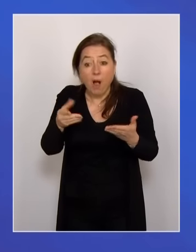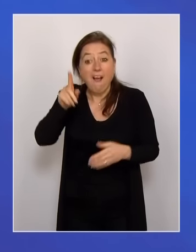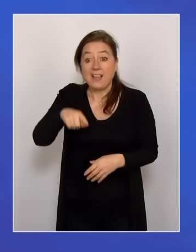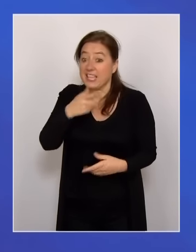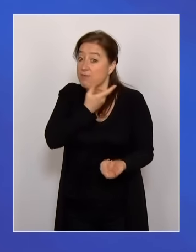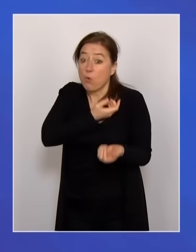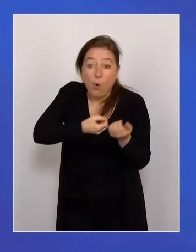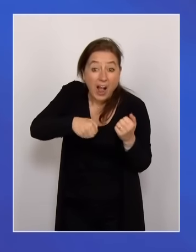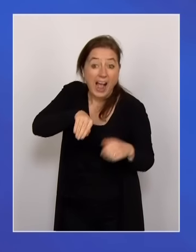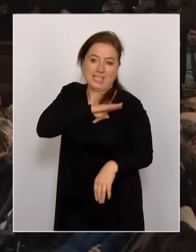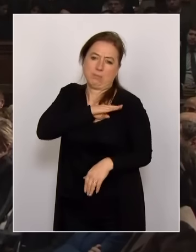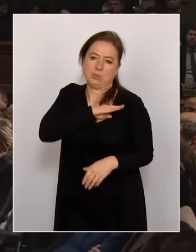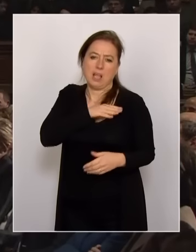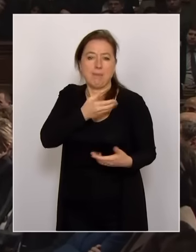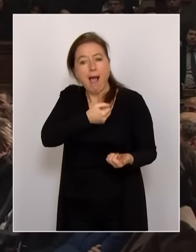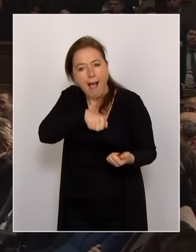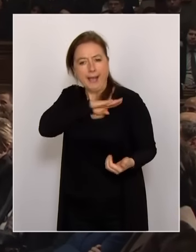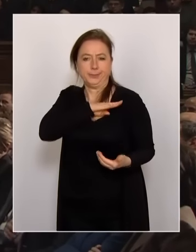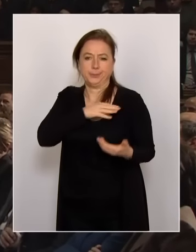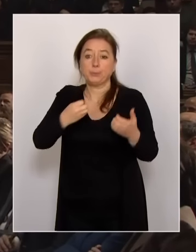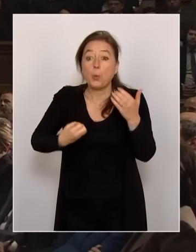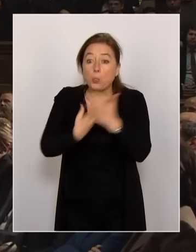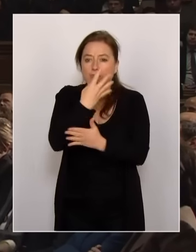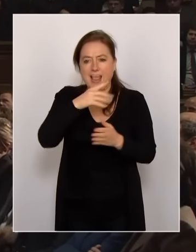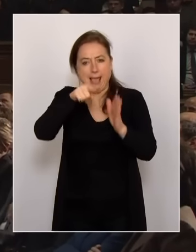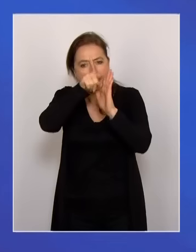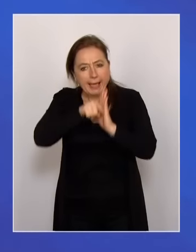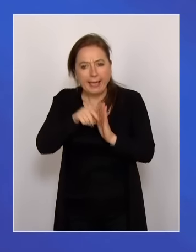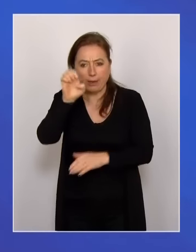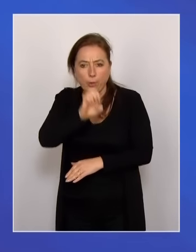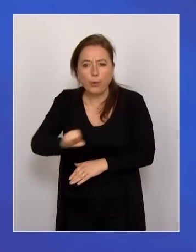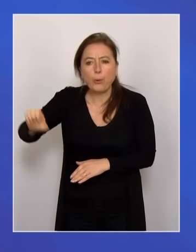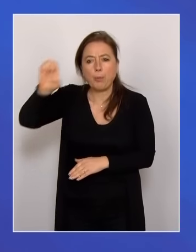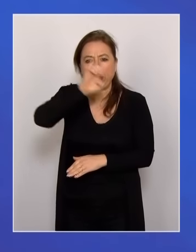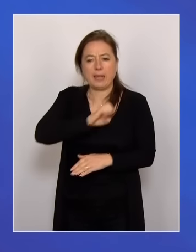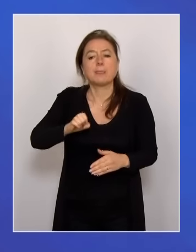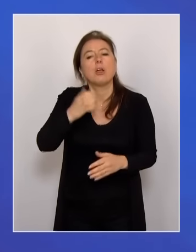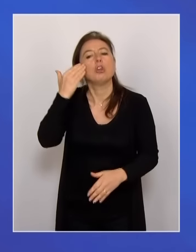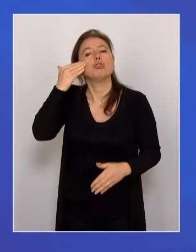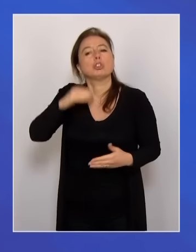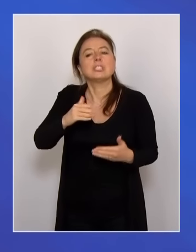des paradigmes nouveaux alors je sais bien après Voltaire c'est difficile d'être optimiste